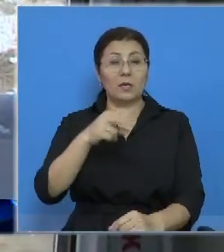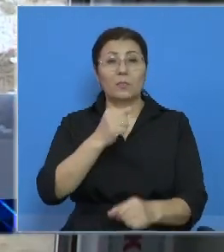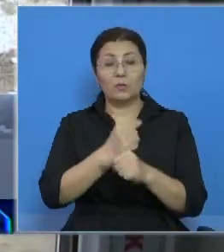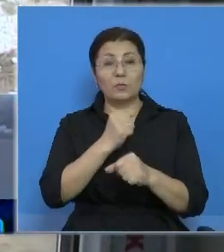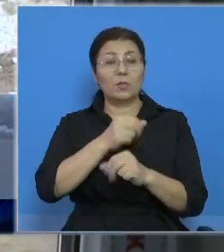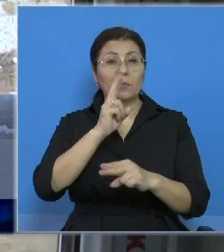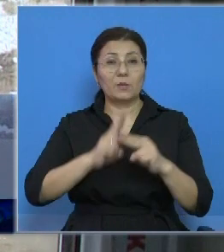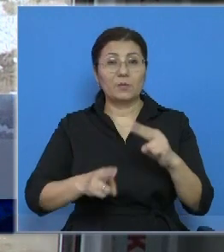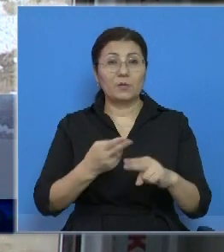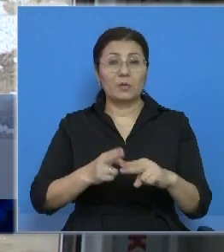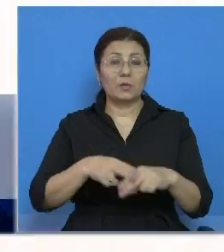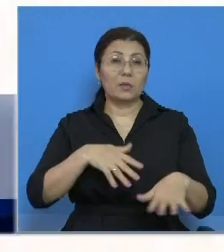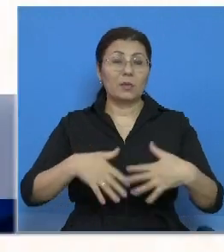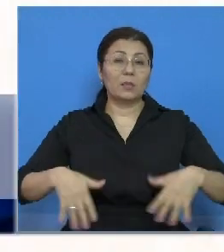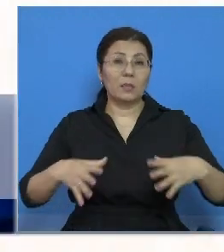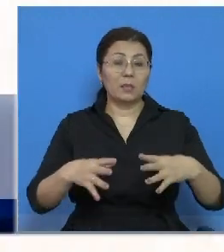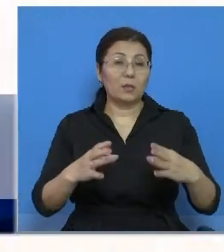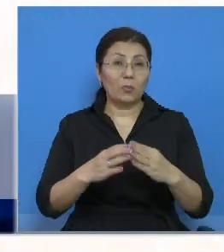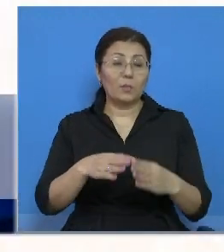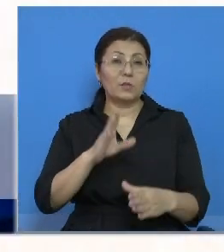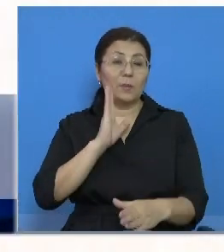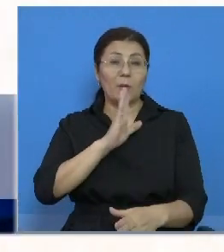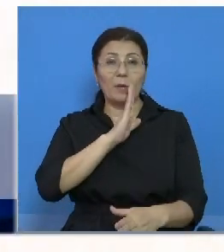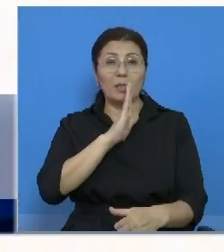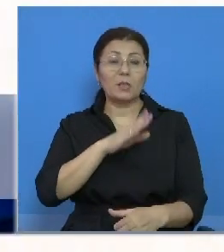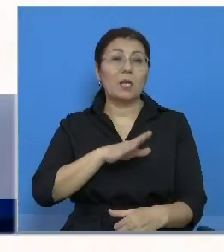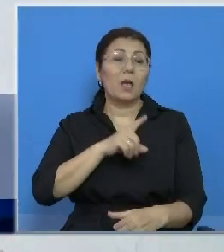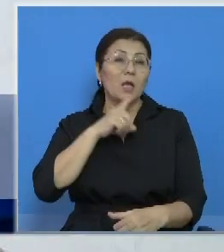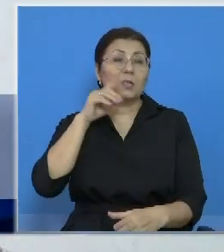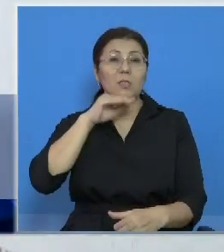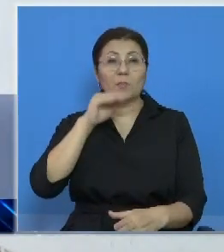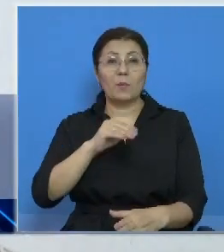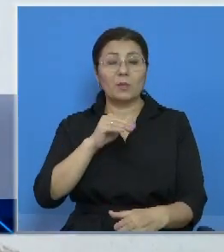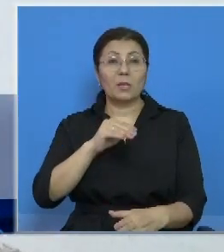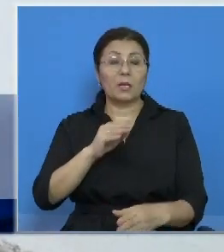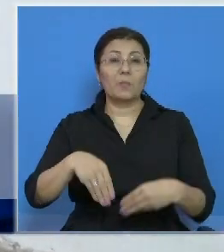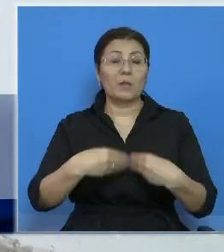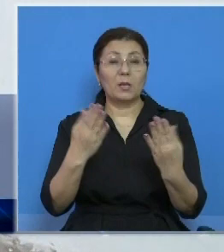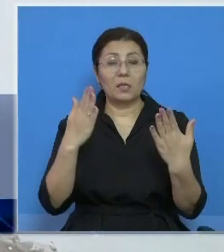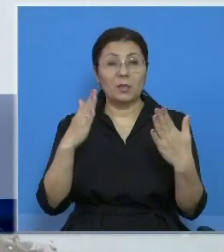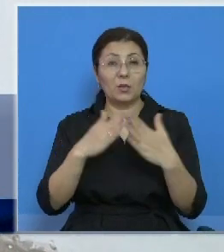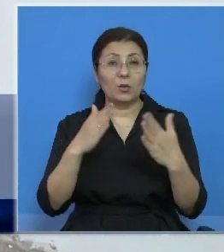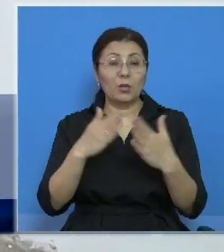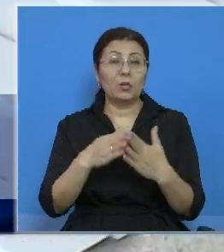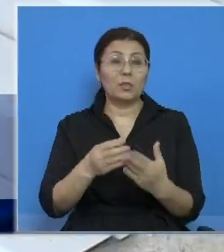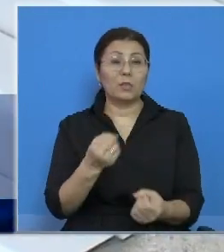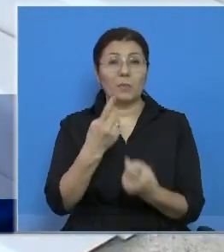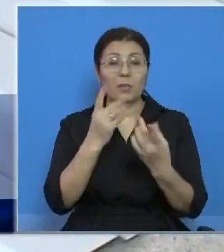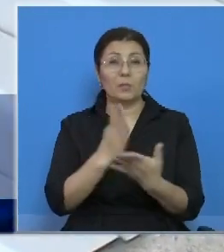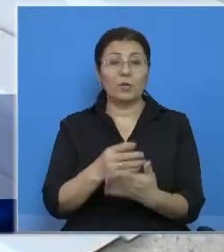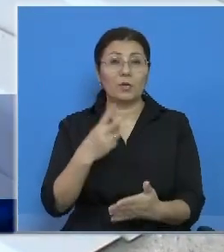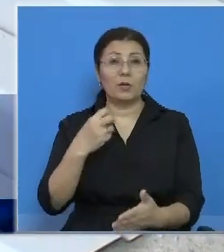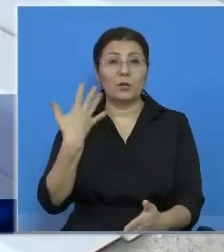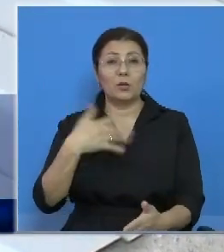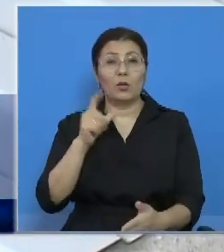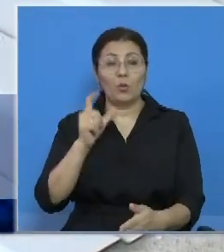Әлеуметтік жағынан осал топқа көп балалы анаға жас мамандарға берілетін үйлері алдағы уақытта белгілі болады. Жалпы ауданда 250